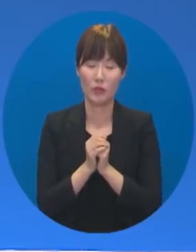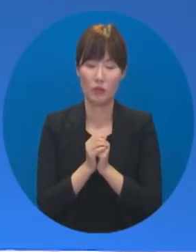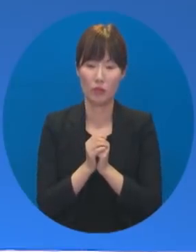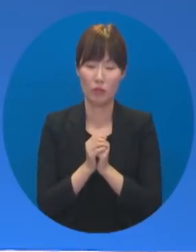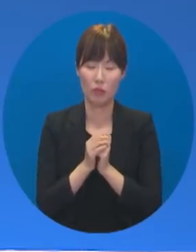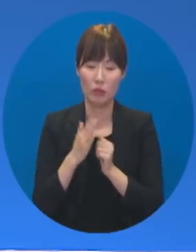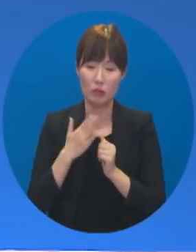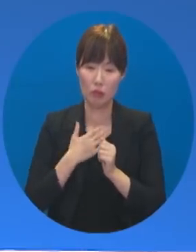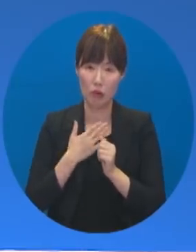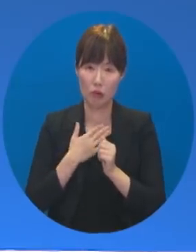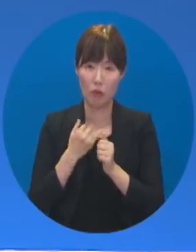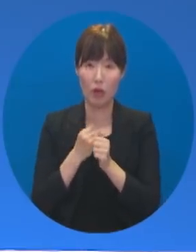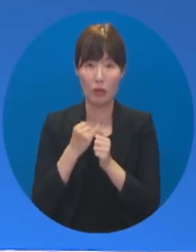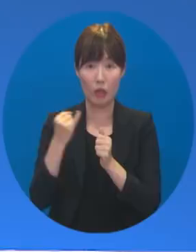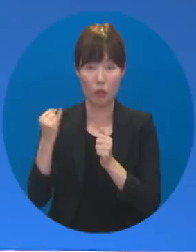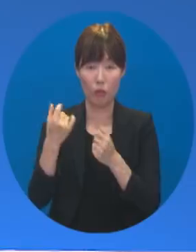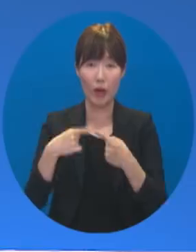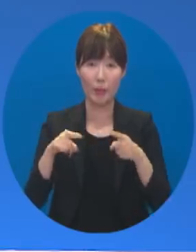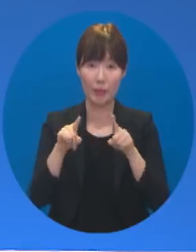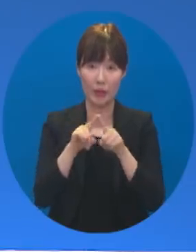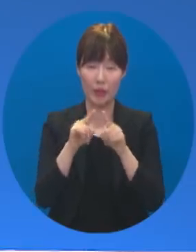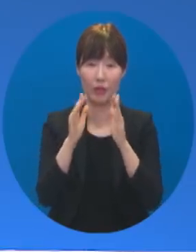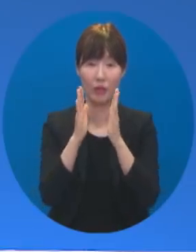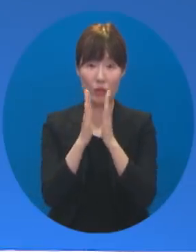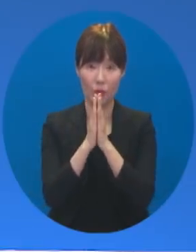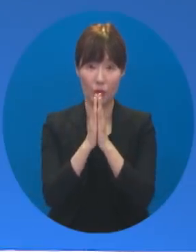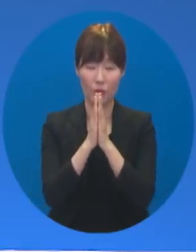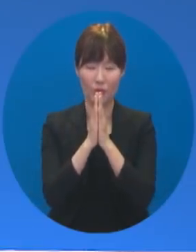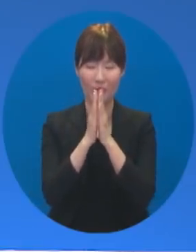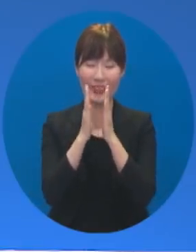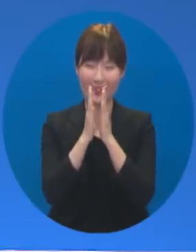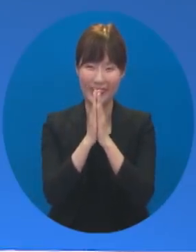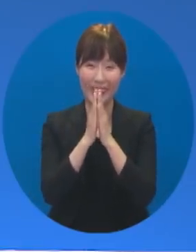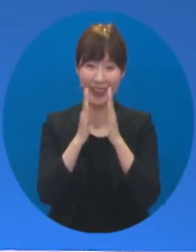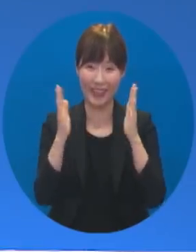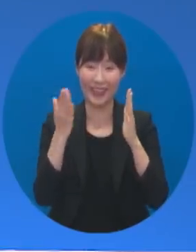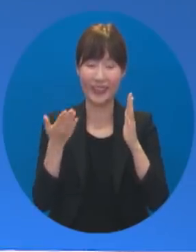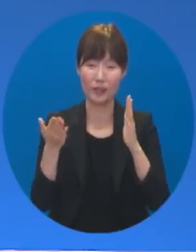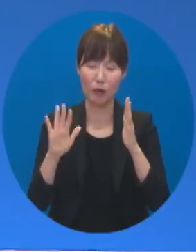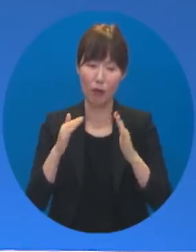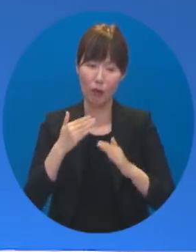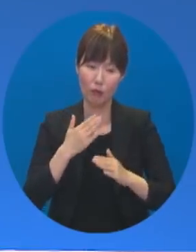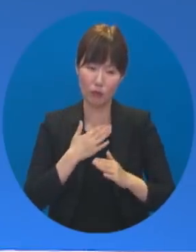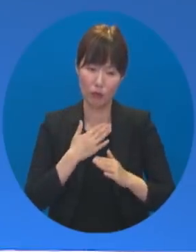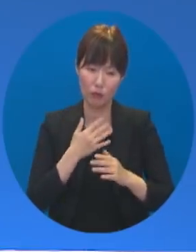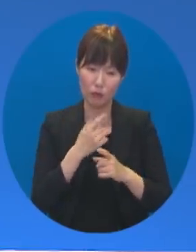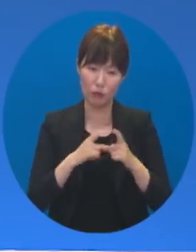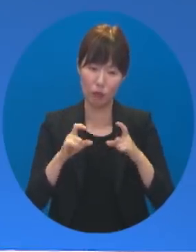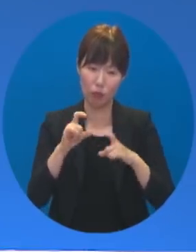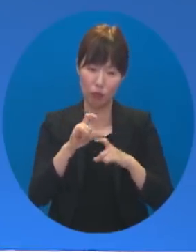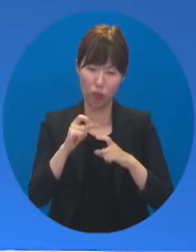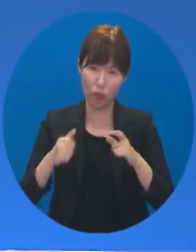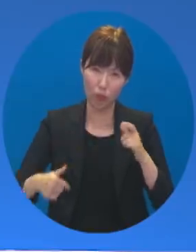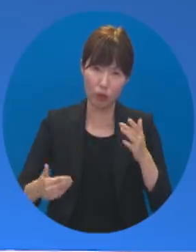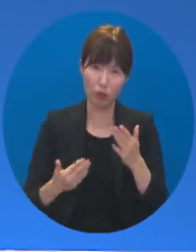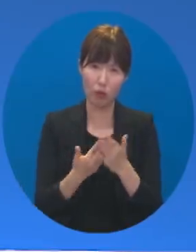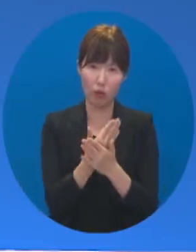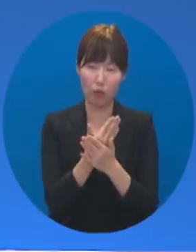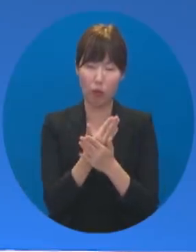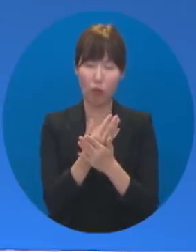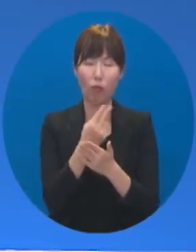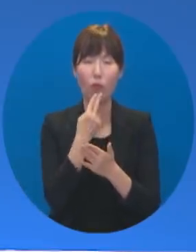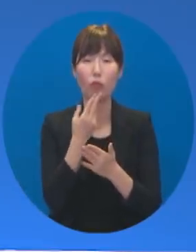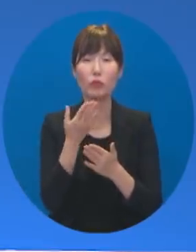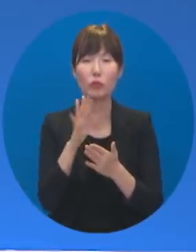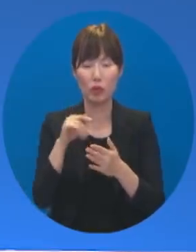하는데 저희 아내는 이제 여보 나는 더 이상 회개할 게 없는데 어떻게 기도해야 돼 그러는 거예요. 그래서 속으로